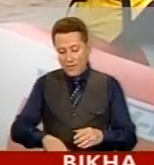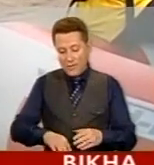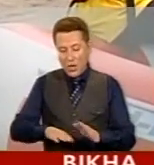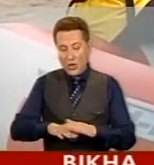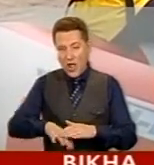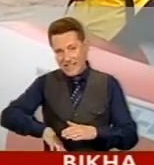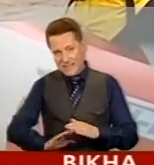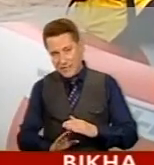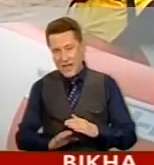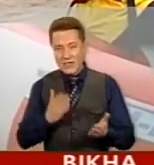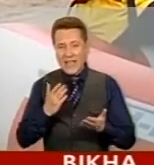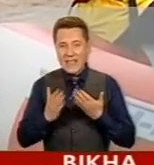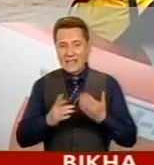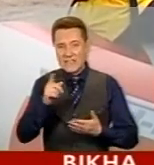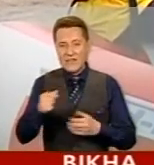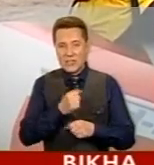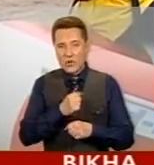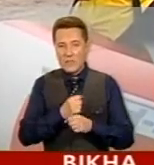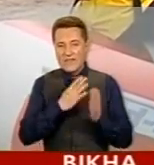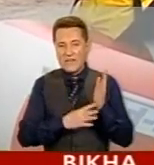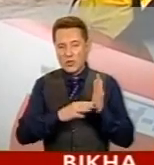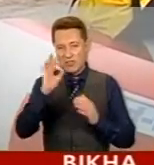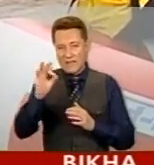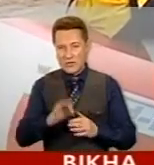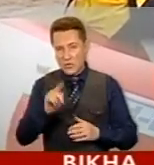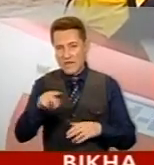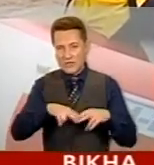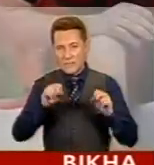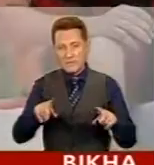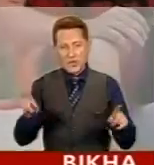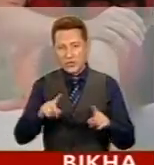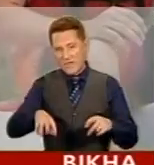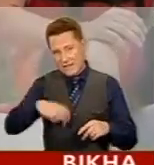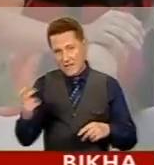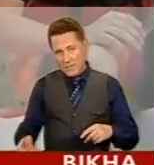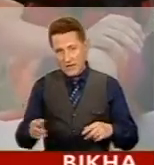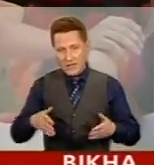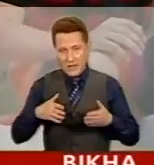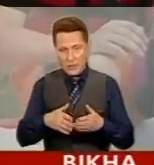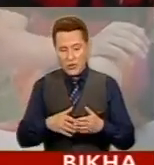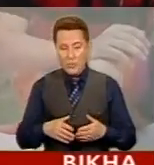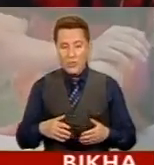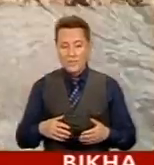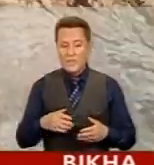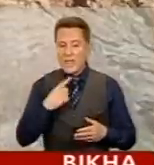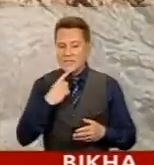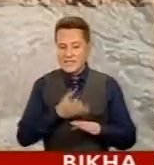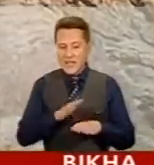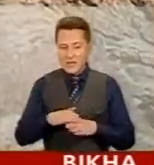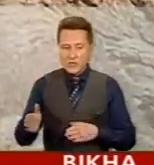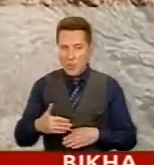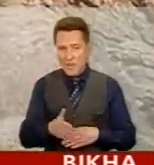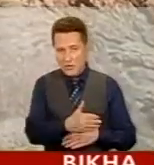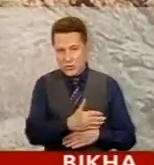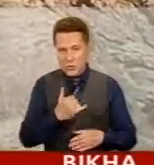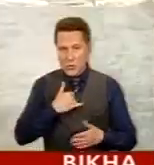Ого. Якщо ви зробите, це 90% вашої безпеки, що ви не випадете в порогах. Ціна спуску залежить від складності маршруту. У нас є